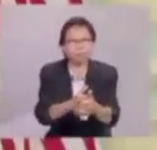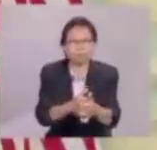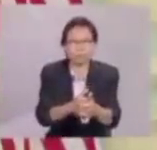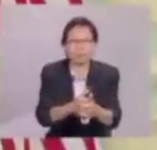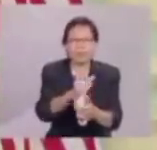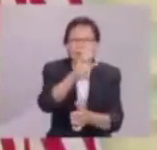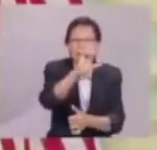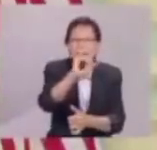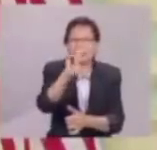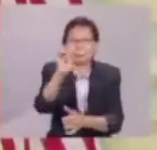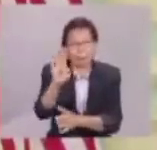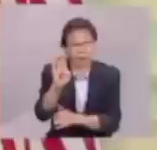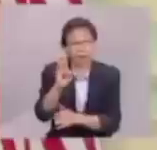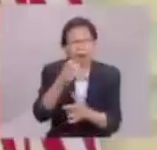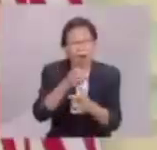CIDB ataupun